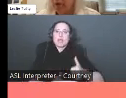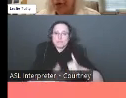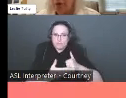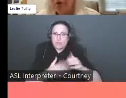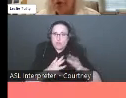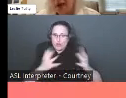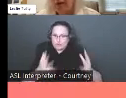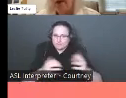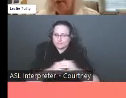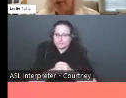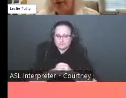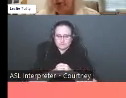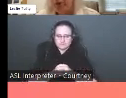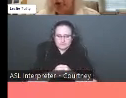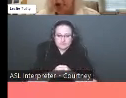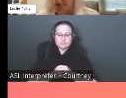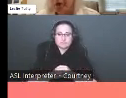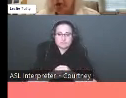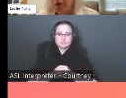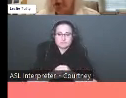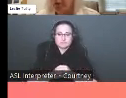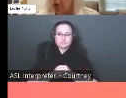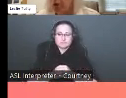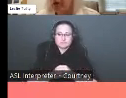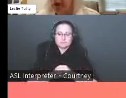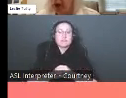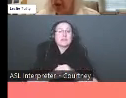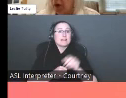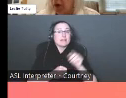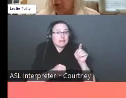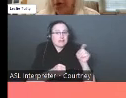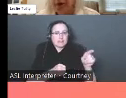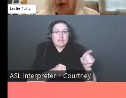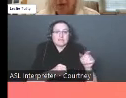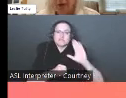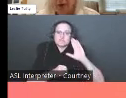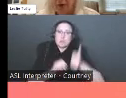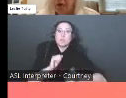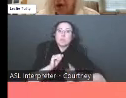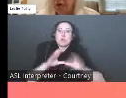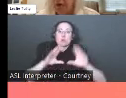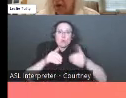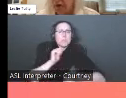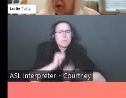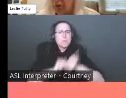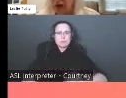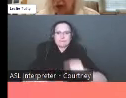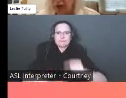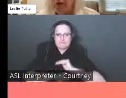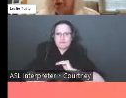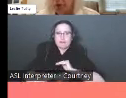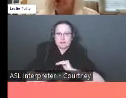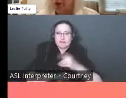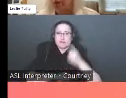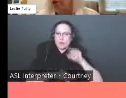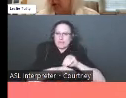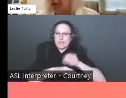et 87,6% ont trouvé que c'était beaucoup très utile. Ça a été donc